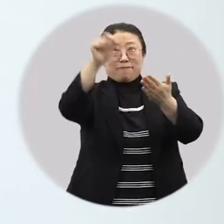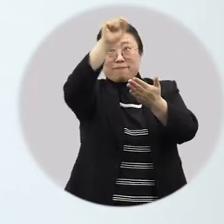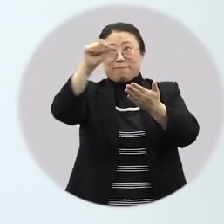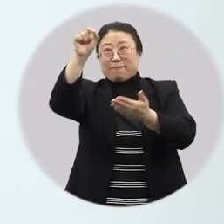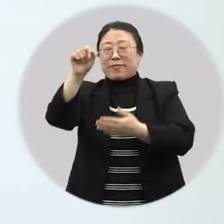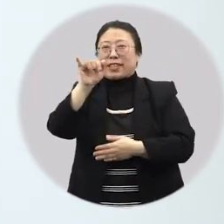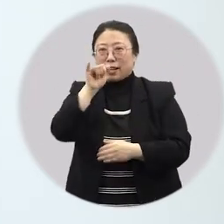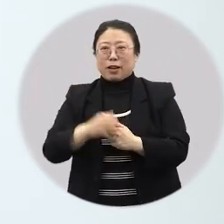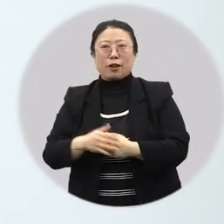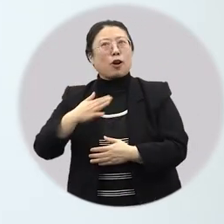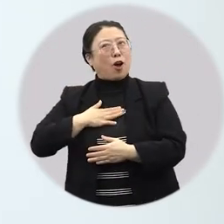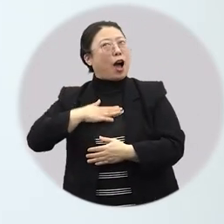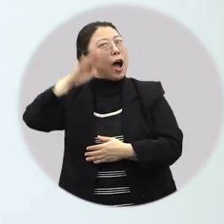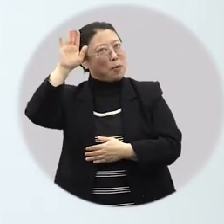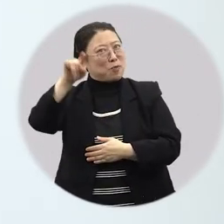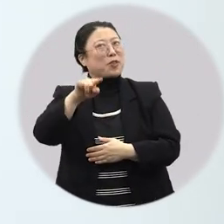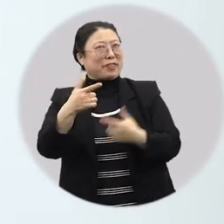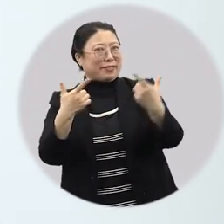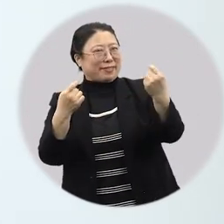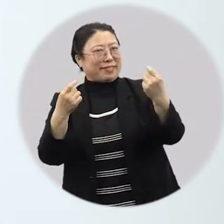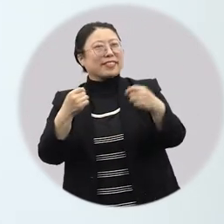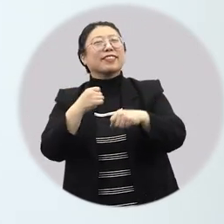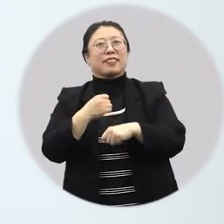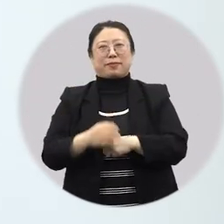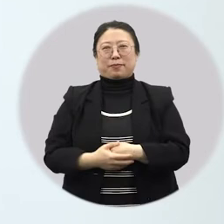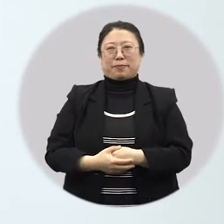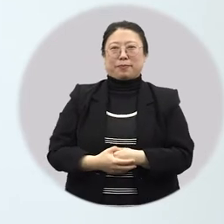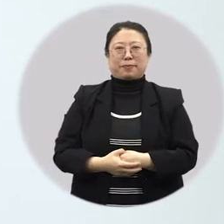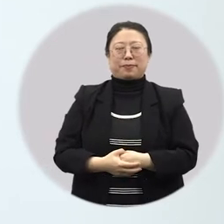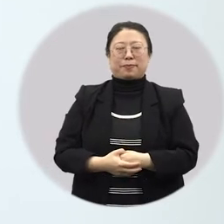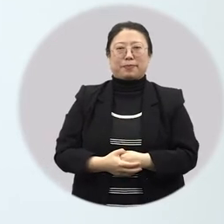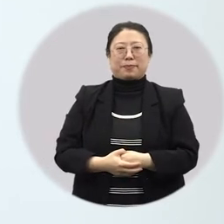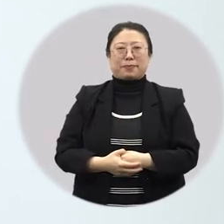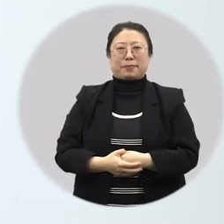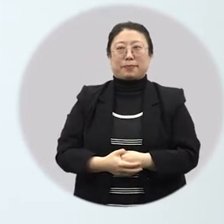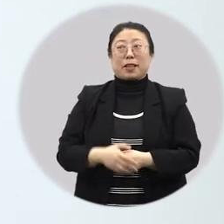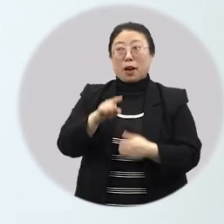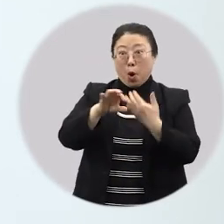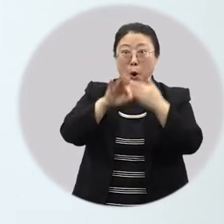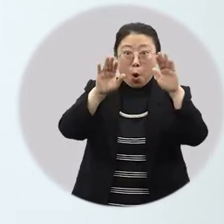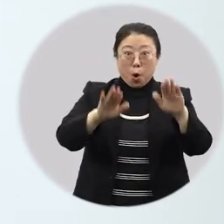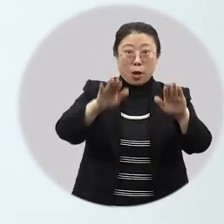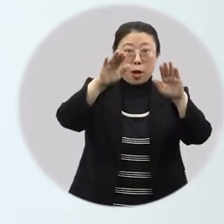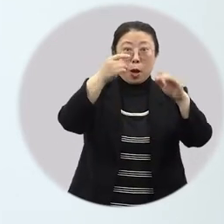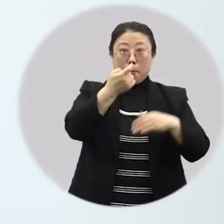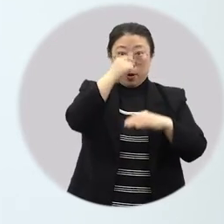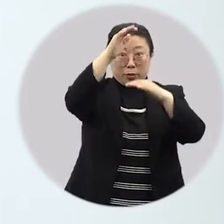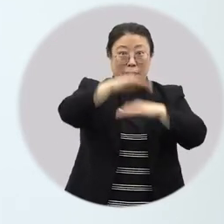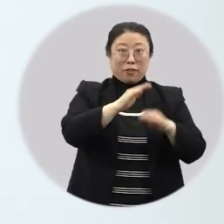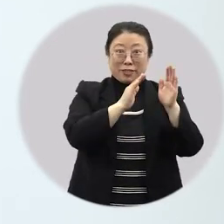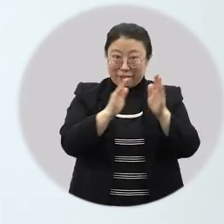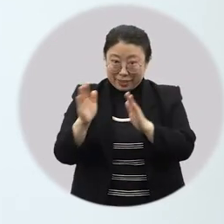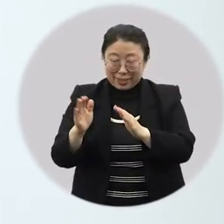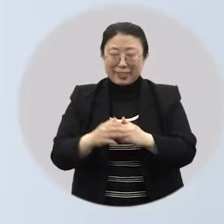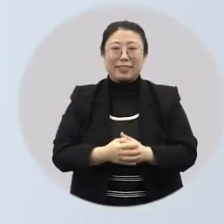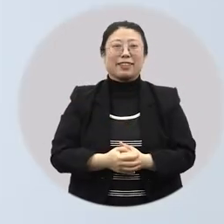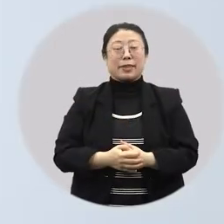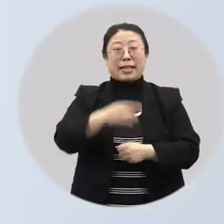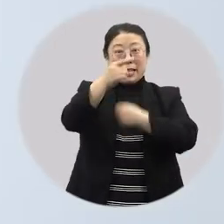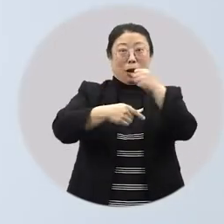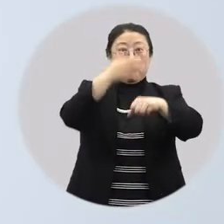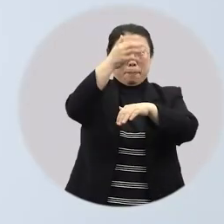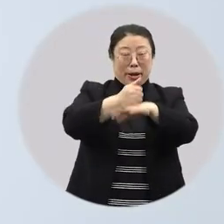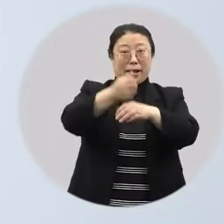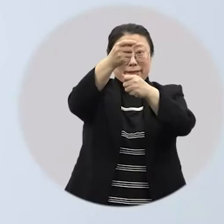있어요 저도 앞으로는 그럴 것 같아요 그럼 오늘 배운 내용을 정리해 볼까요